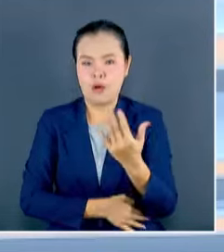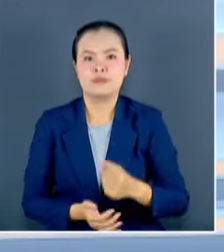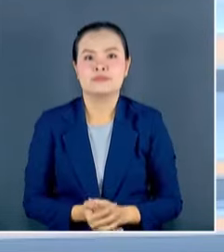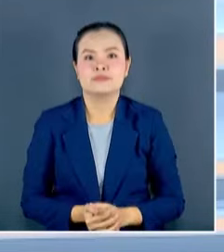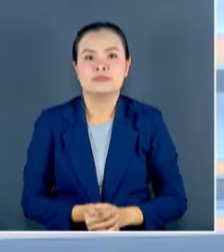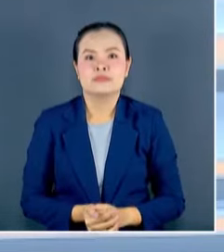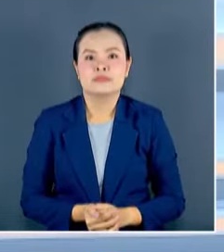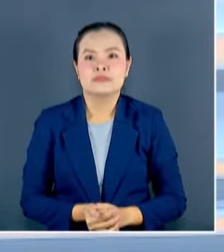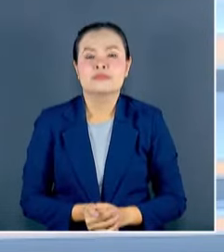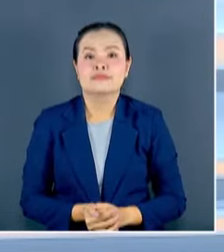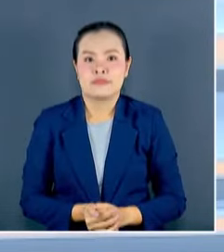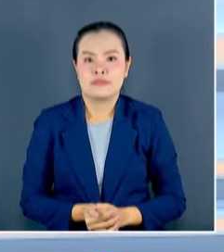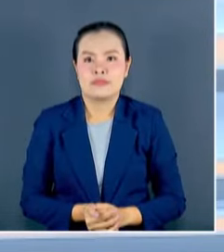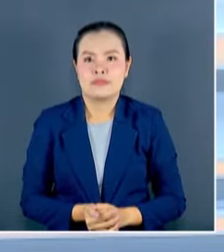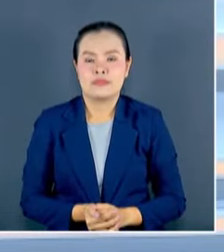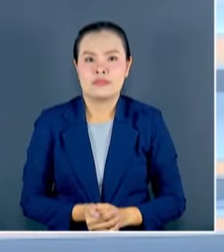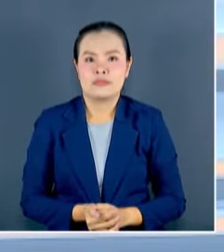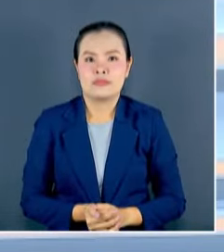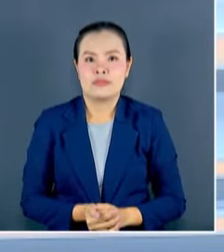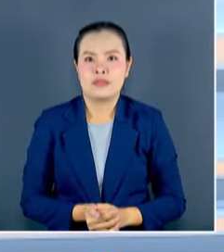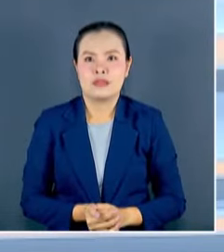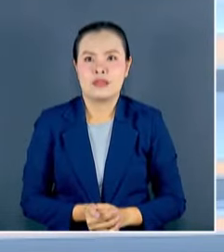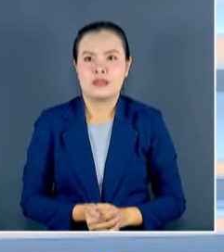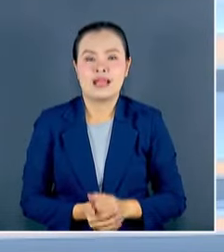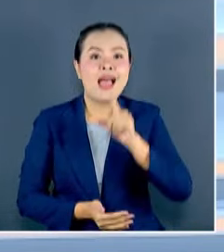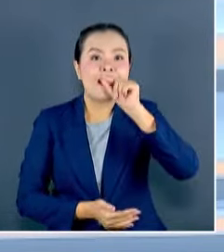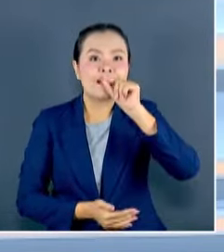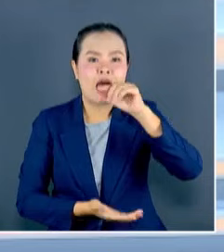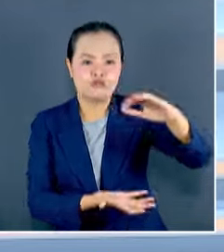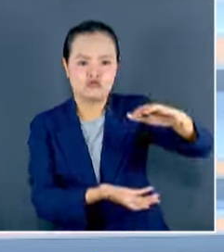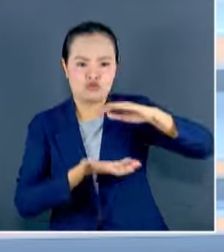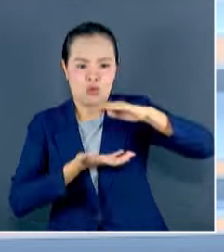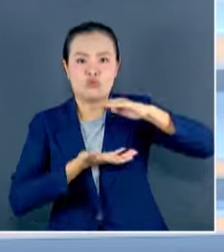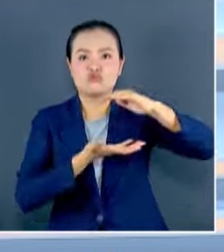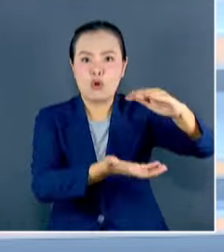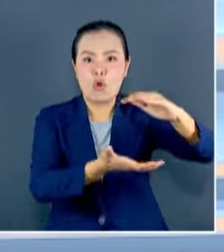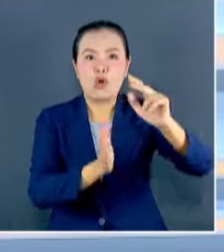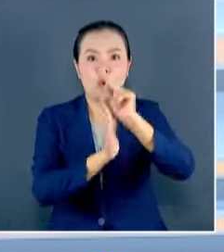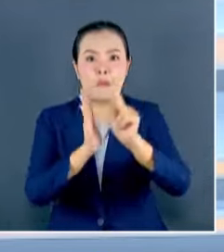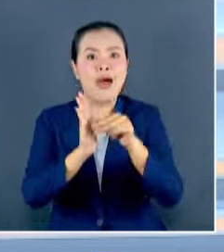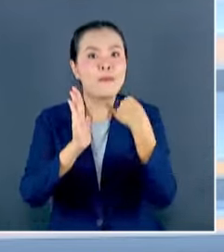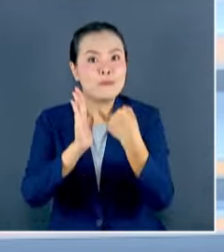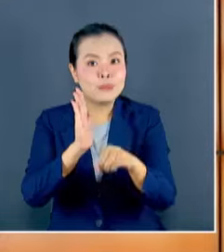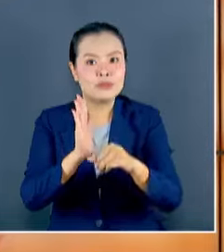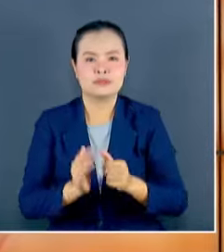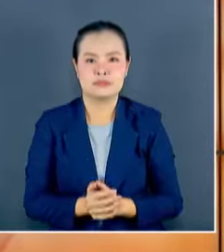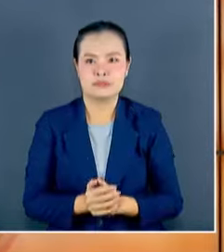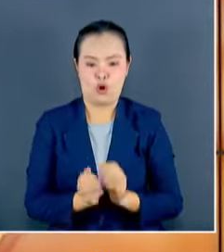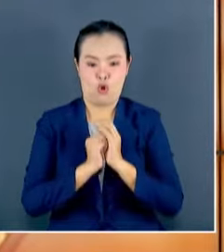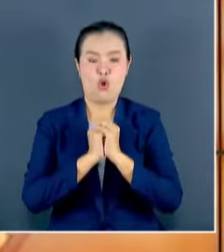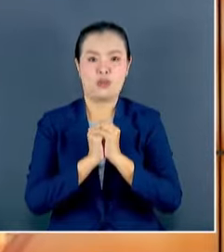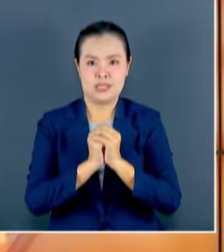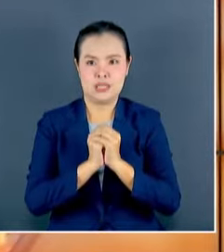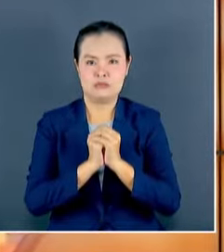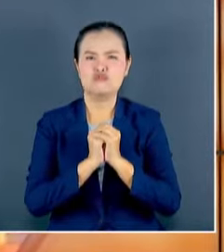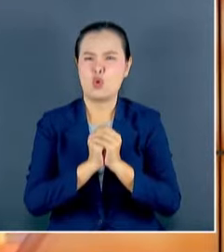ต่อเนื่องกับความคืบหน้าคดีลักลอบขนส่งชิ้นส่วนไก่ไก่เถื่อนนั่นเองประเด็นเลยก็คือคนจีนเนี่ยคุณผู้ชม